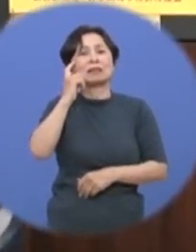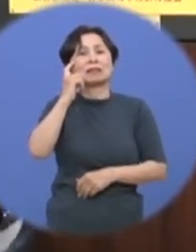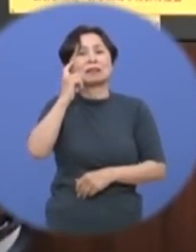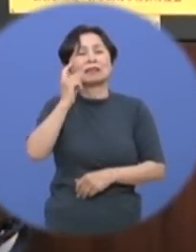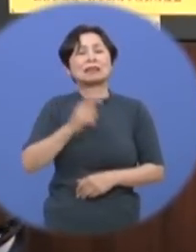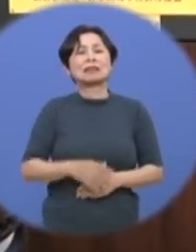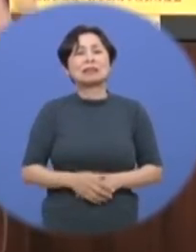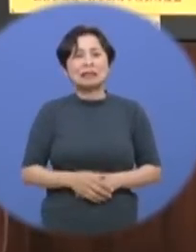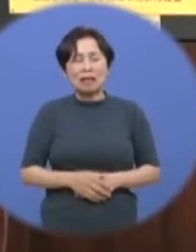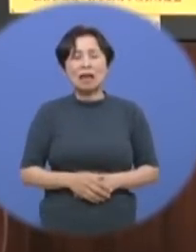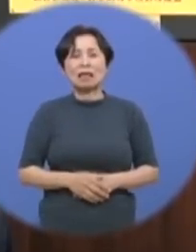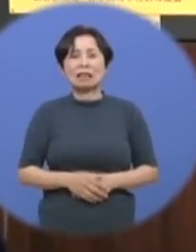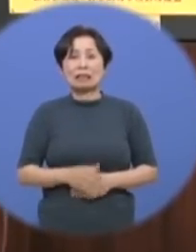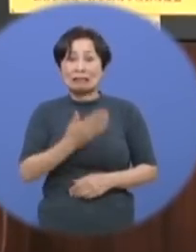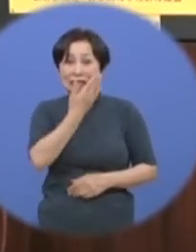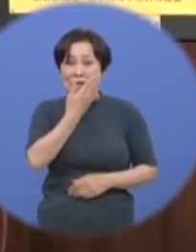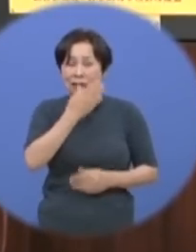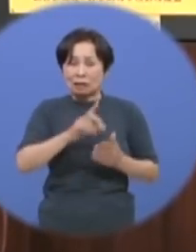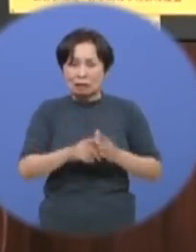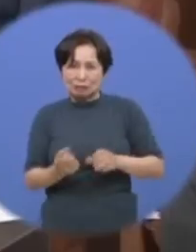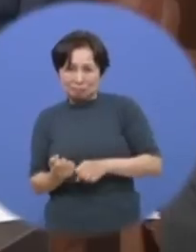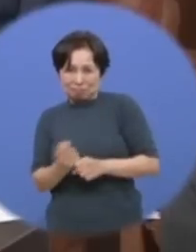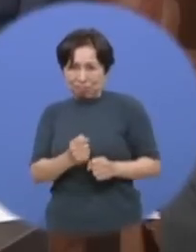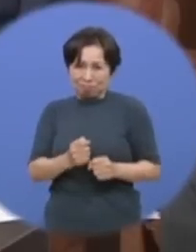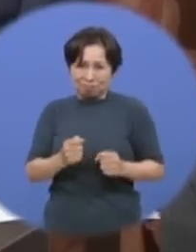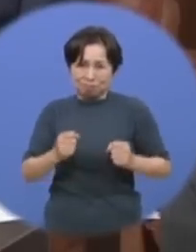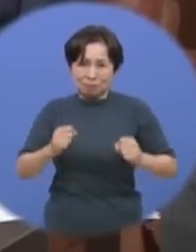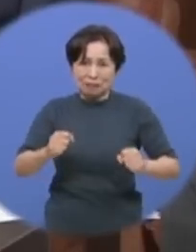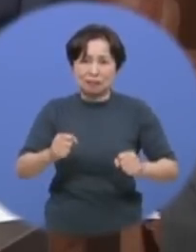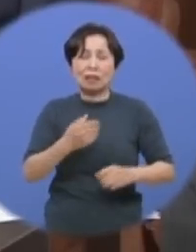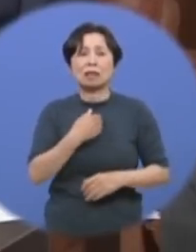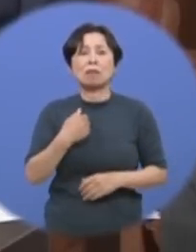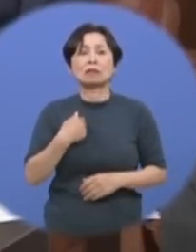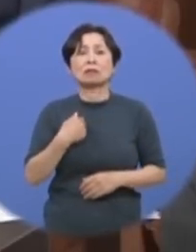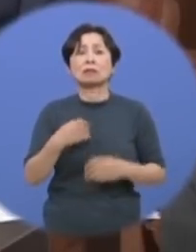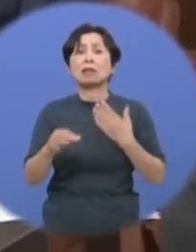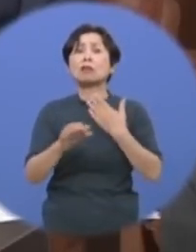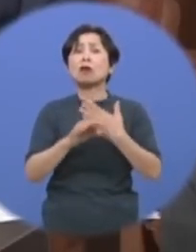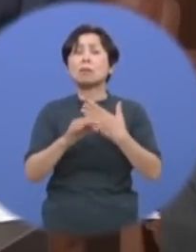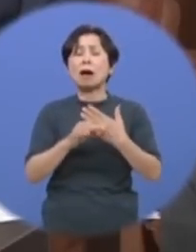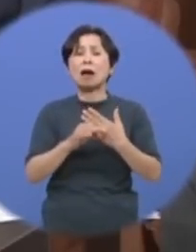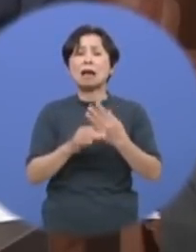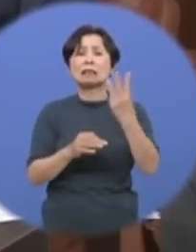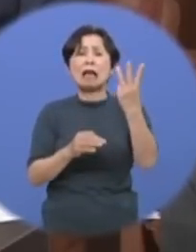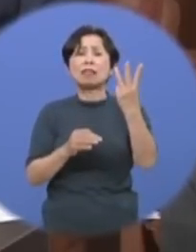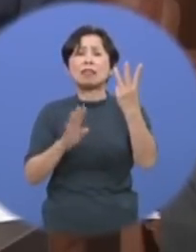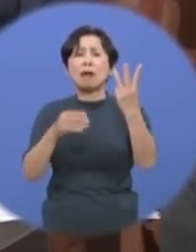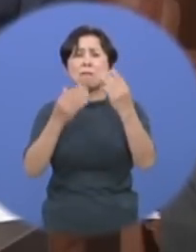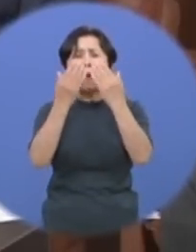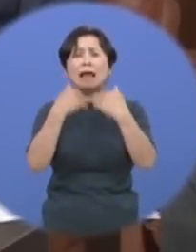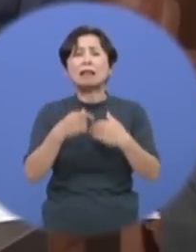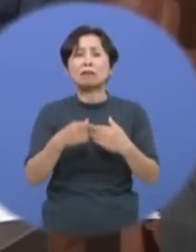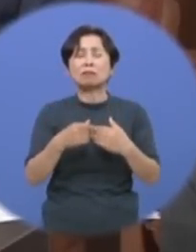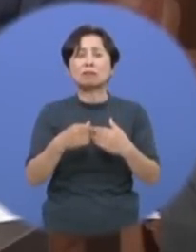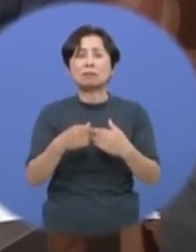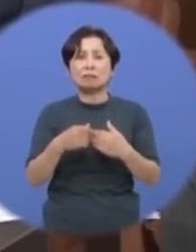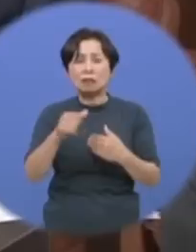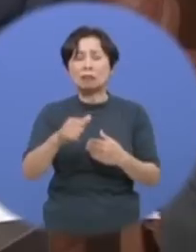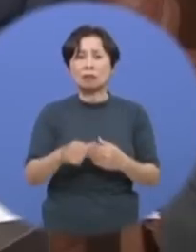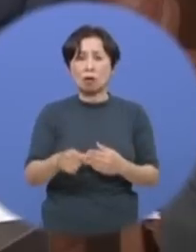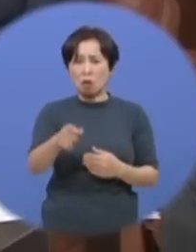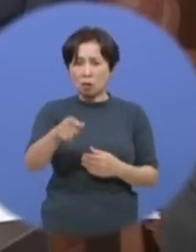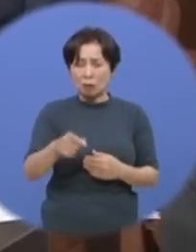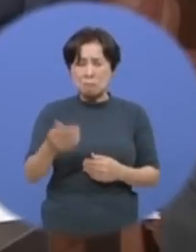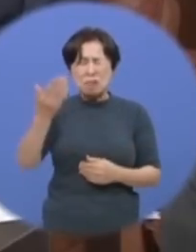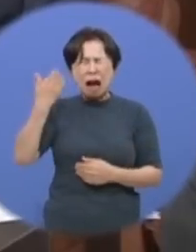感じの時にグッと思えるんですよね例えば3点も挙げたアウトで5回きたおいをやる安の